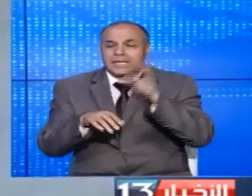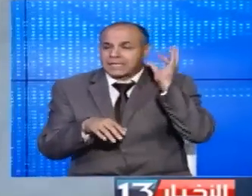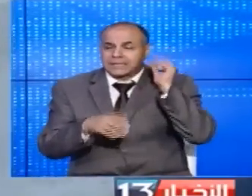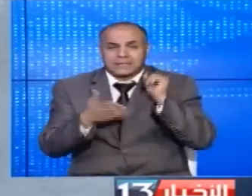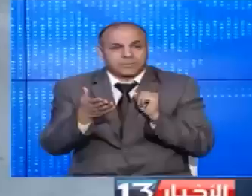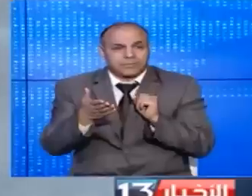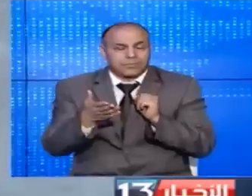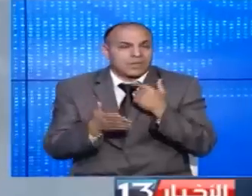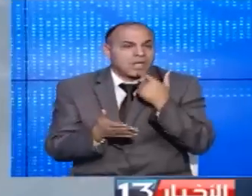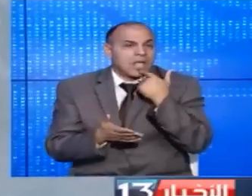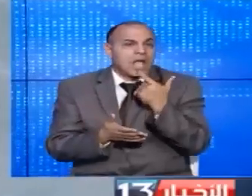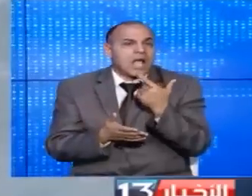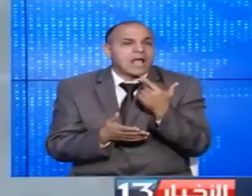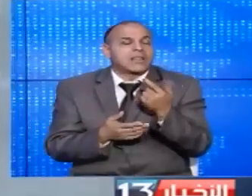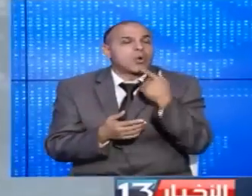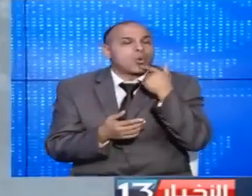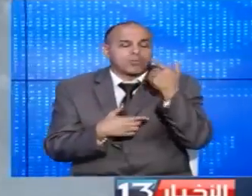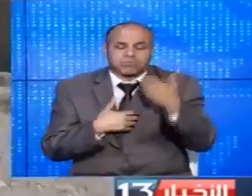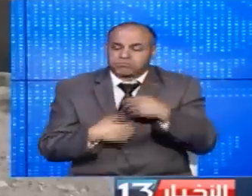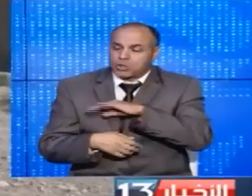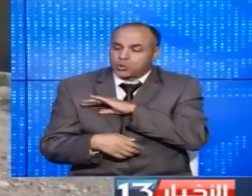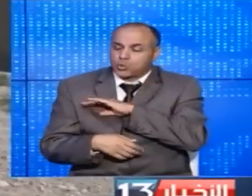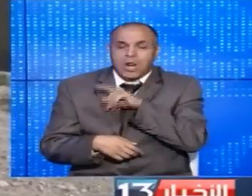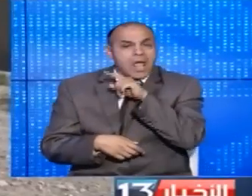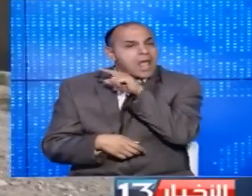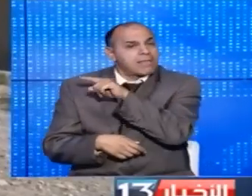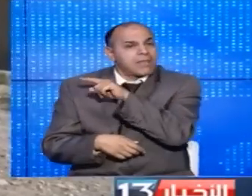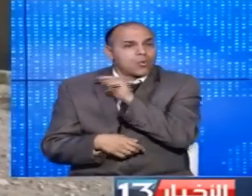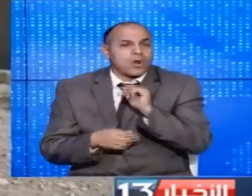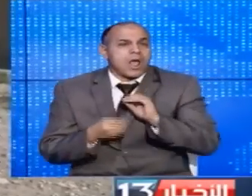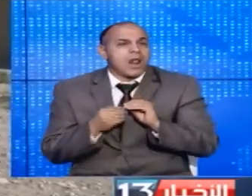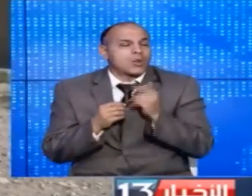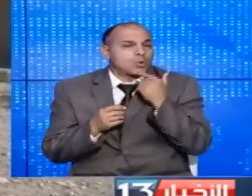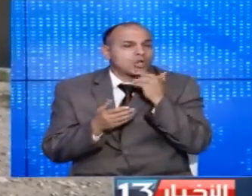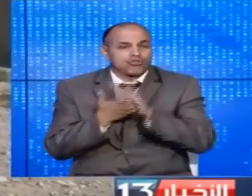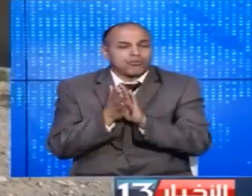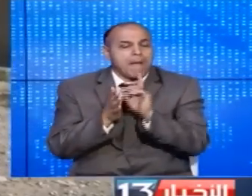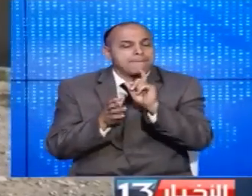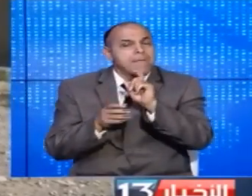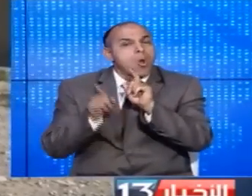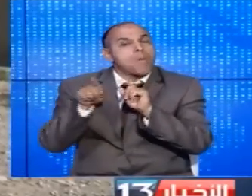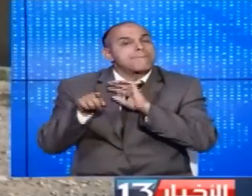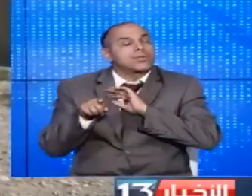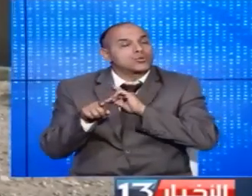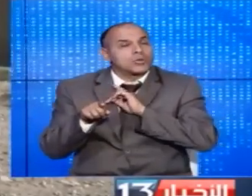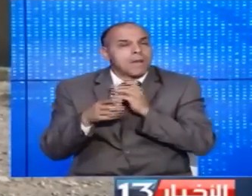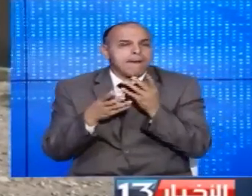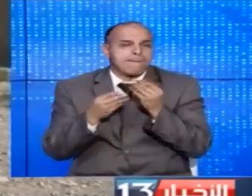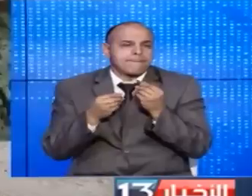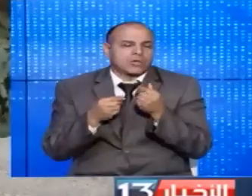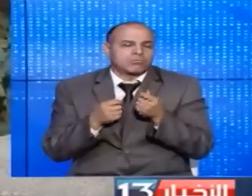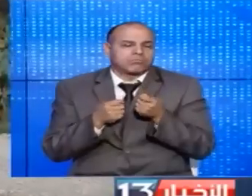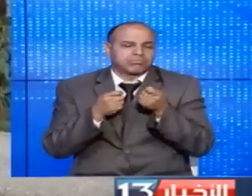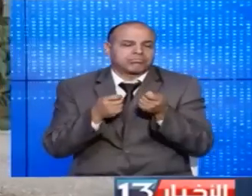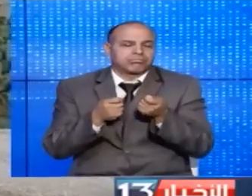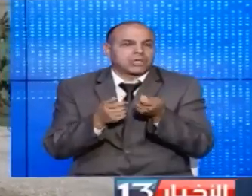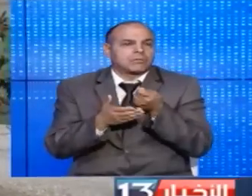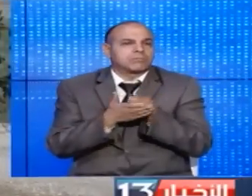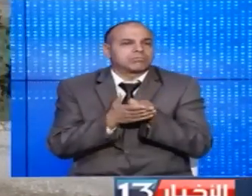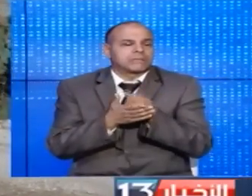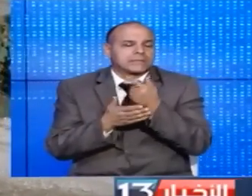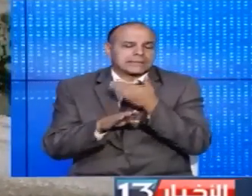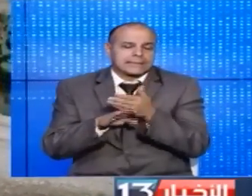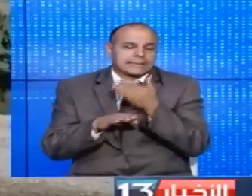القصرين، متساكنون يتحملون مسؤولية تقصير الجمعيات المائية وعدم قدرة أعضائها على